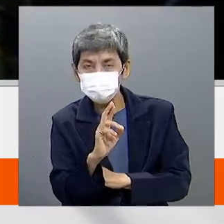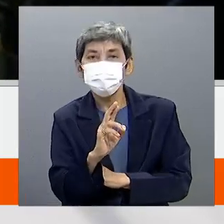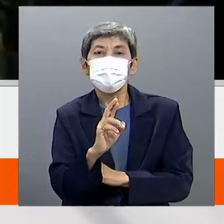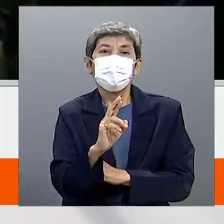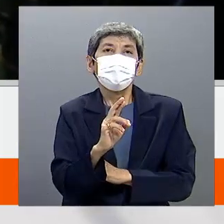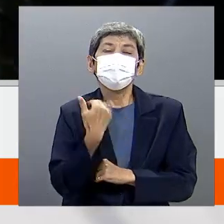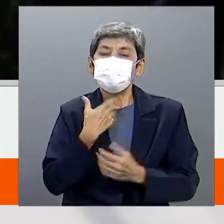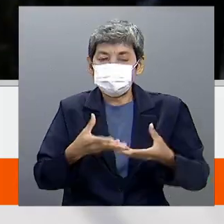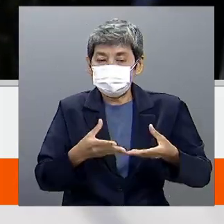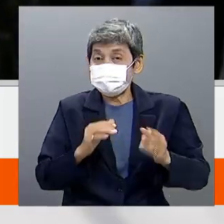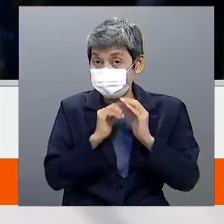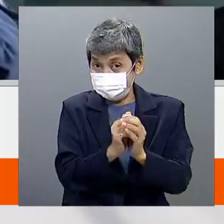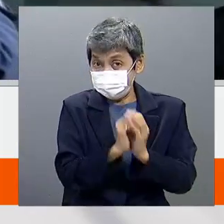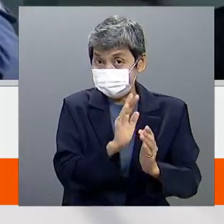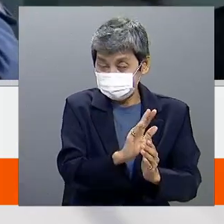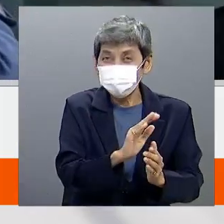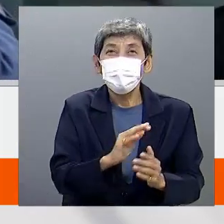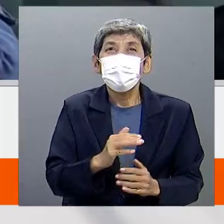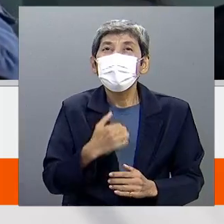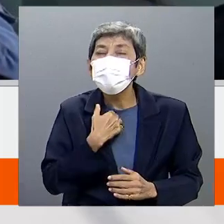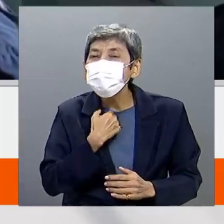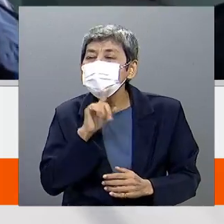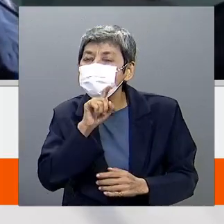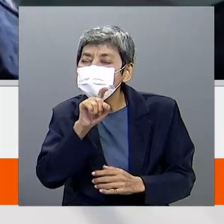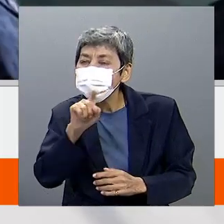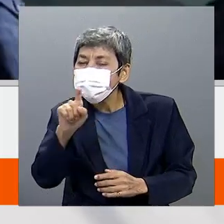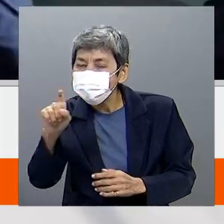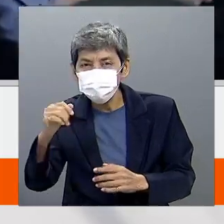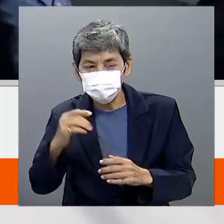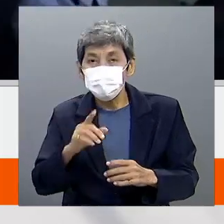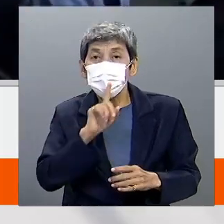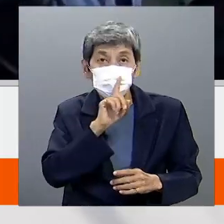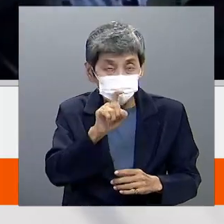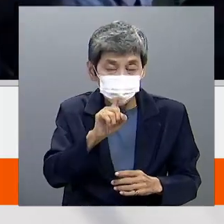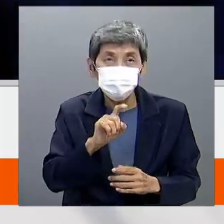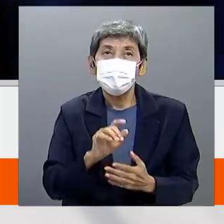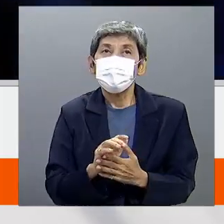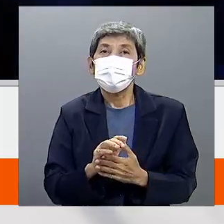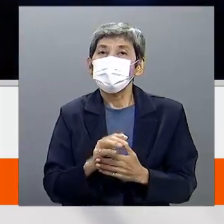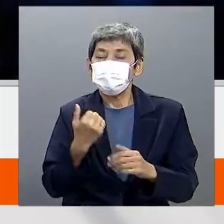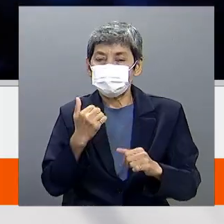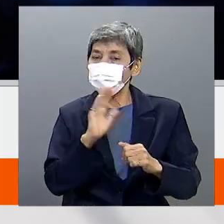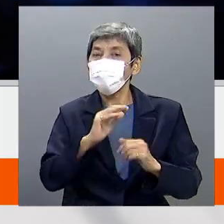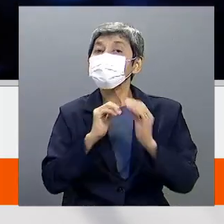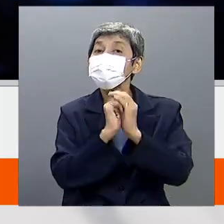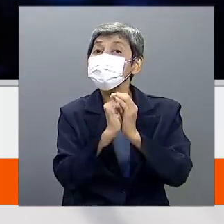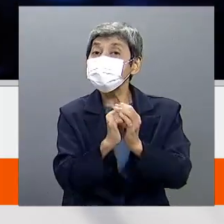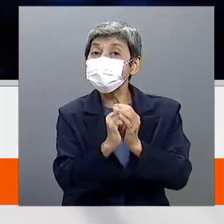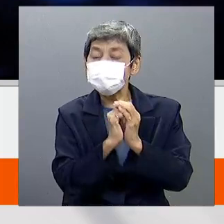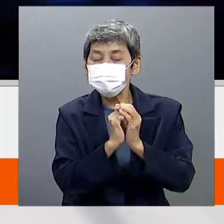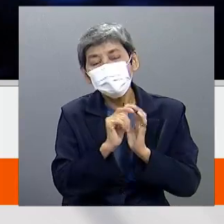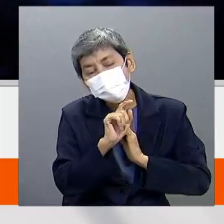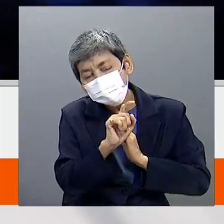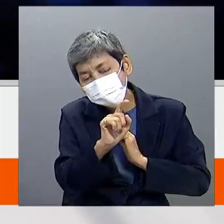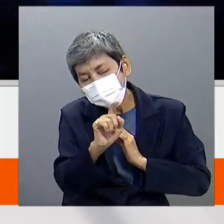่ นะครับเราถามเครือข่ายที่อยู่ในพื้นที่แถบมณฑลฟูเจี้ยนนะฮะที ่ อยู่ตรงข้ามเกาะ